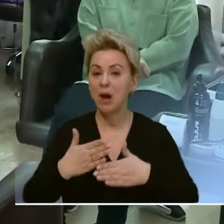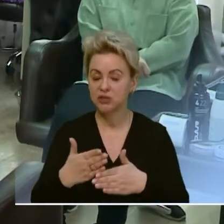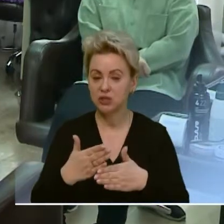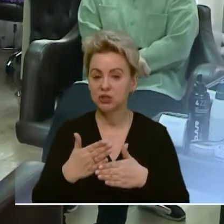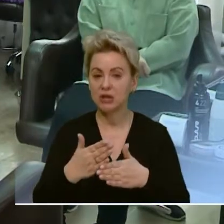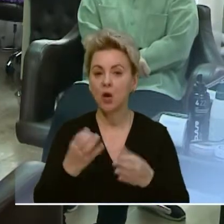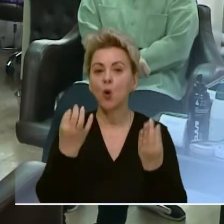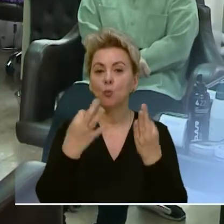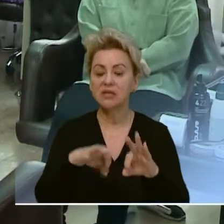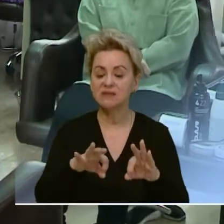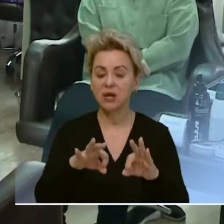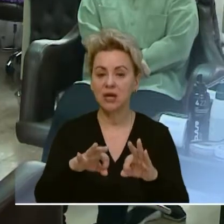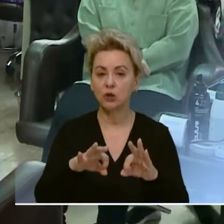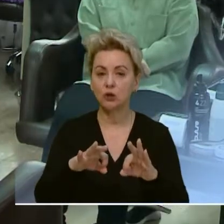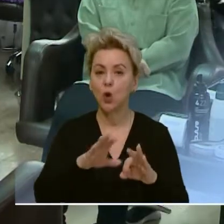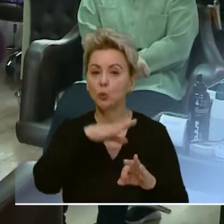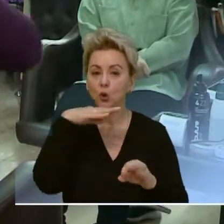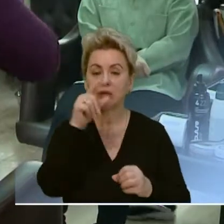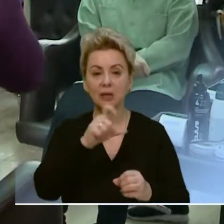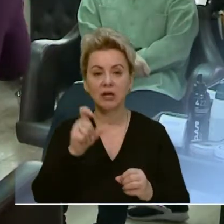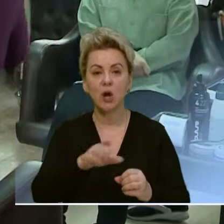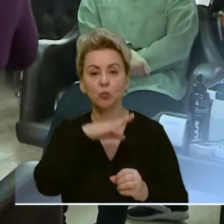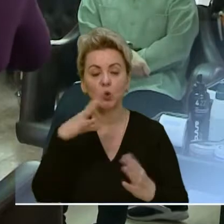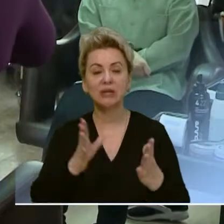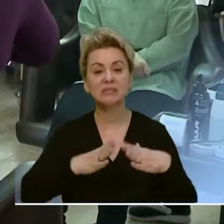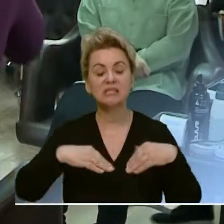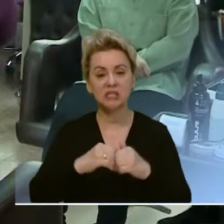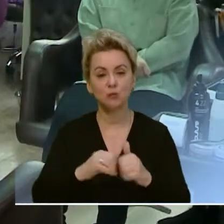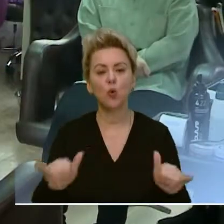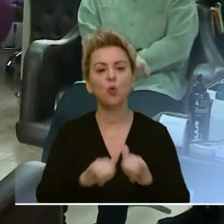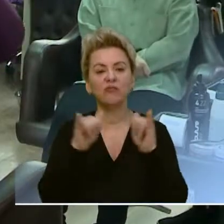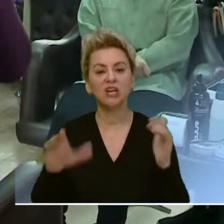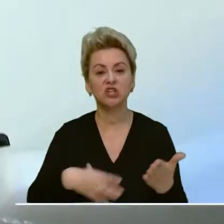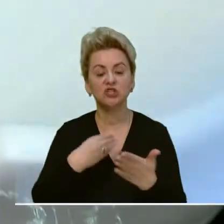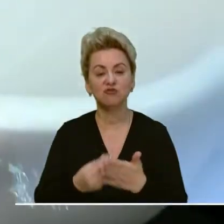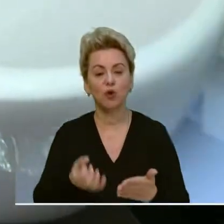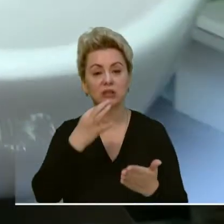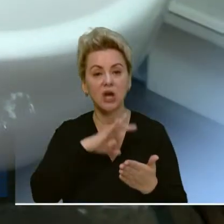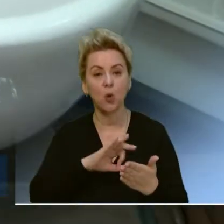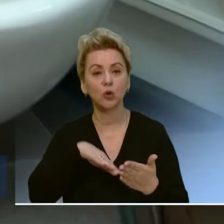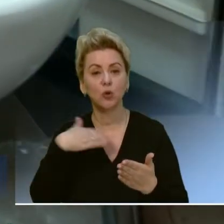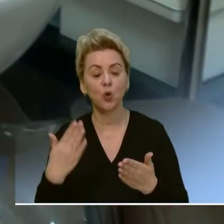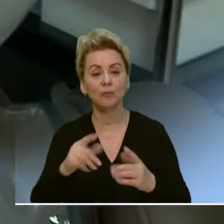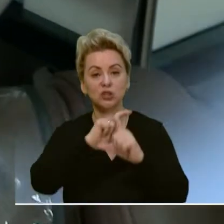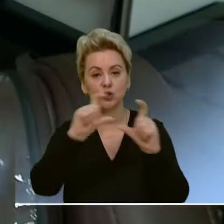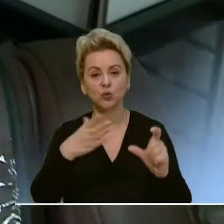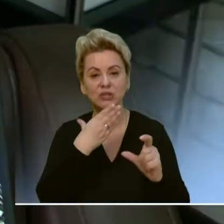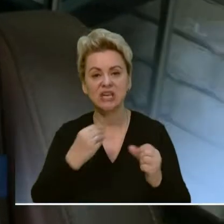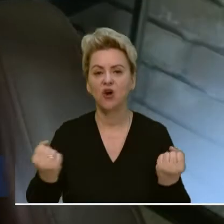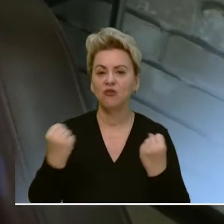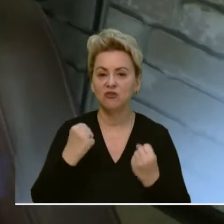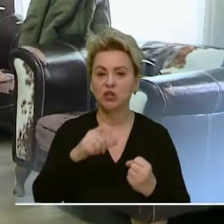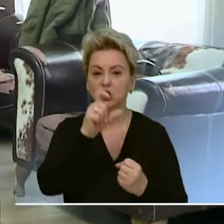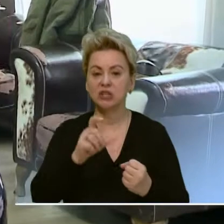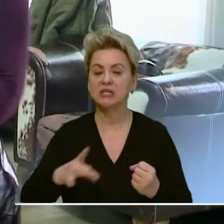поддержки позволяет многим гражданам, многим семьям увеличить свой доход. Кроме студий красоты и фитнеса,